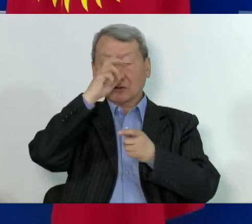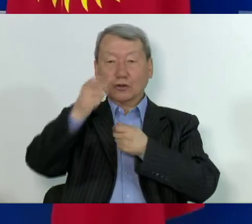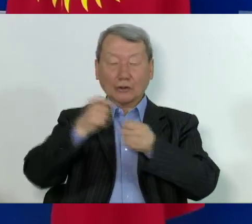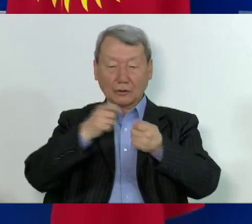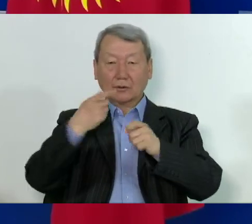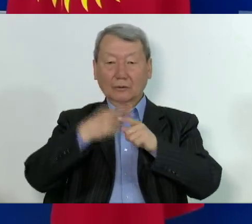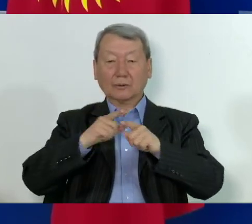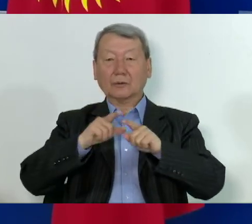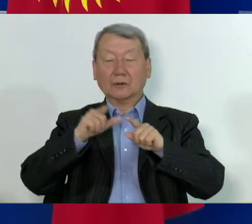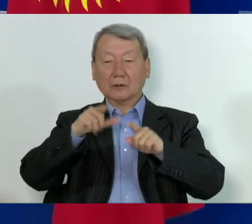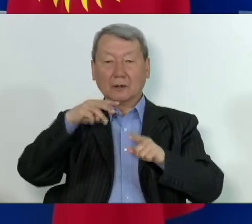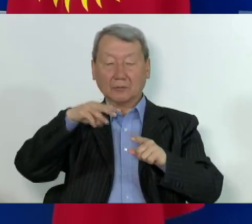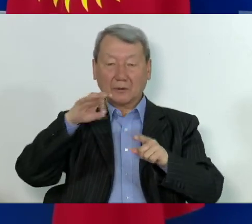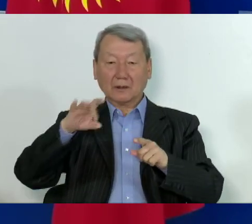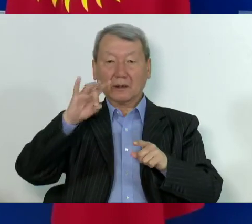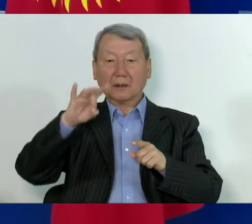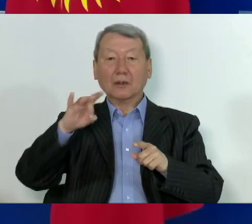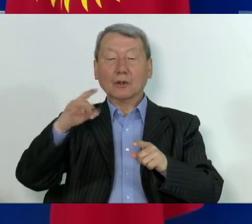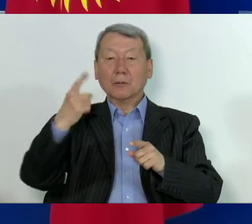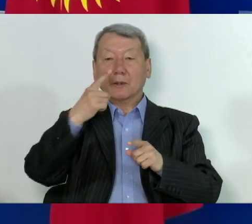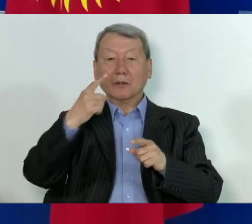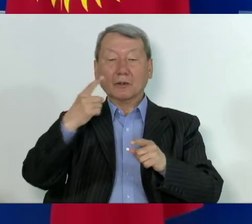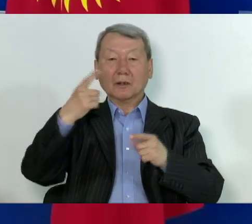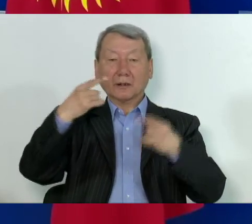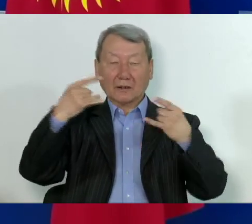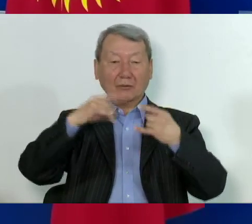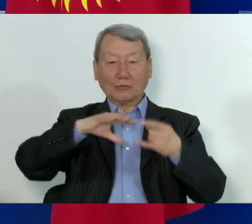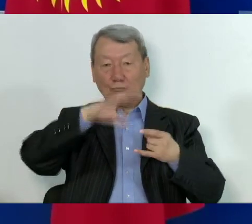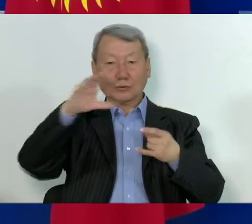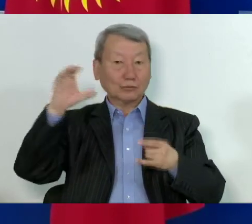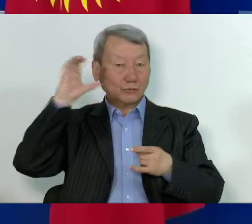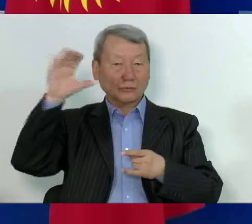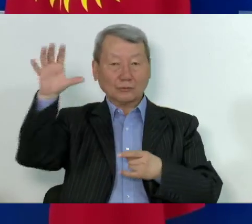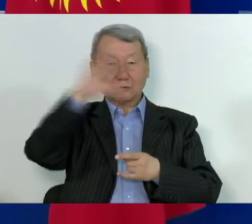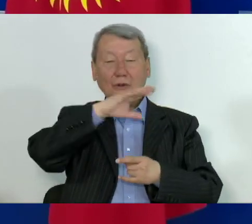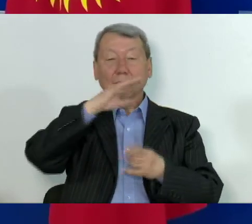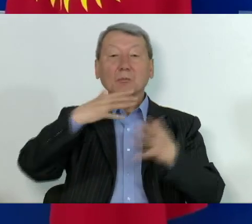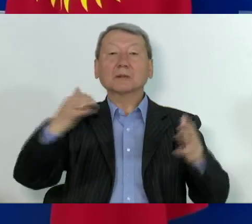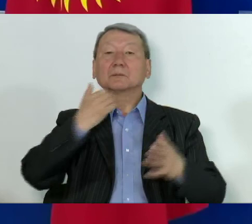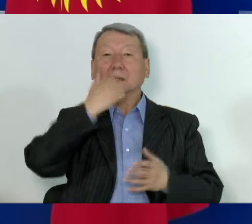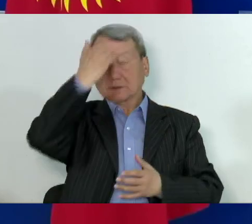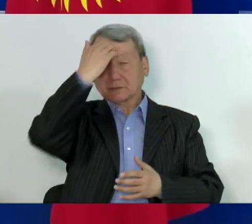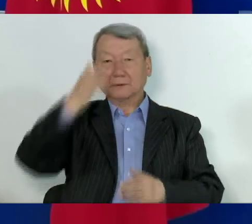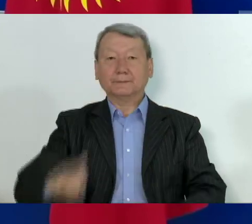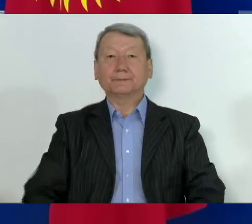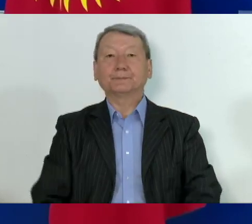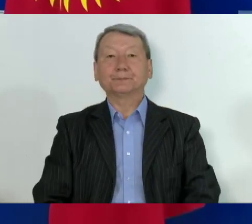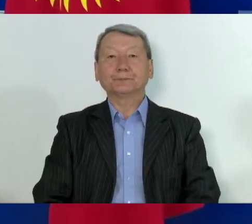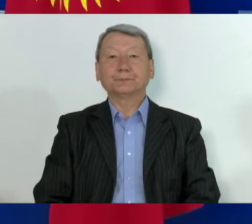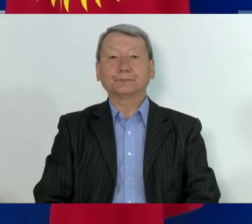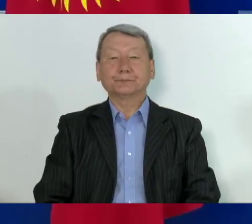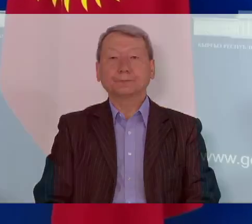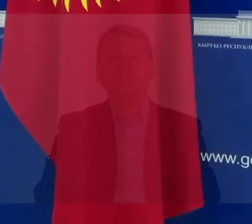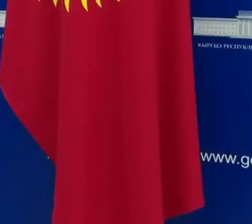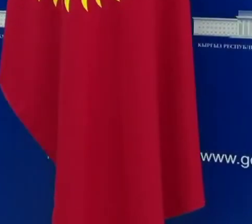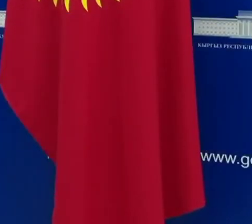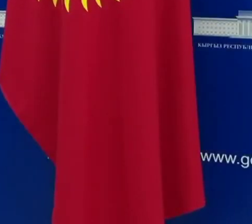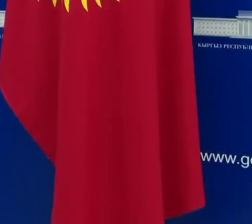социальное правительство, МТРК, ЛТР жана Биринчи радионун баракчаларынан угуп көрө алдыңыздар. Чоң рахмат. Рахмат.